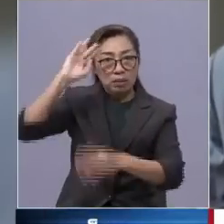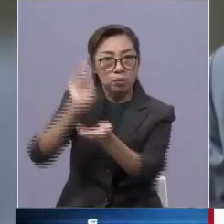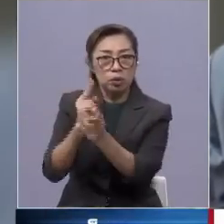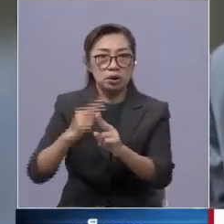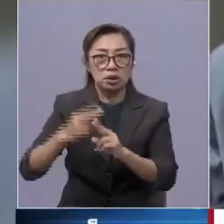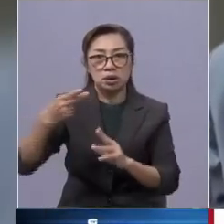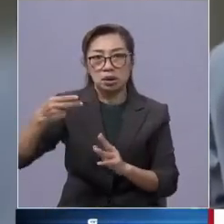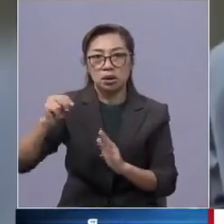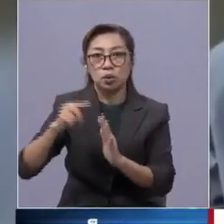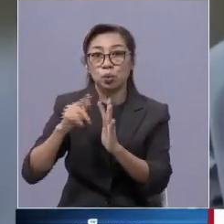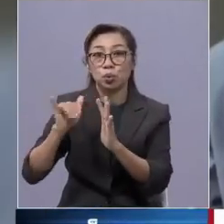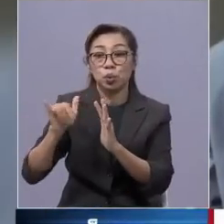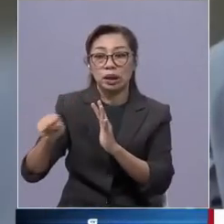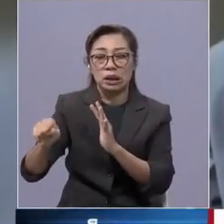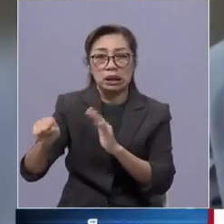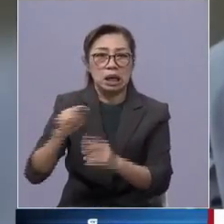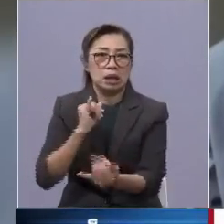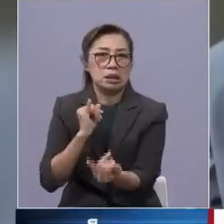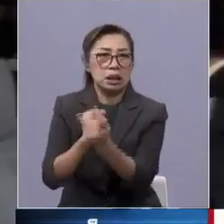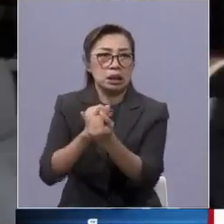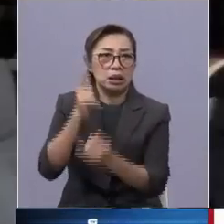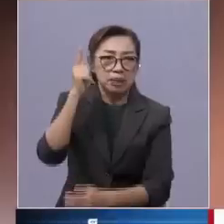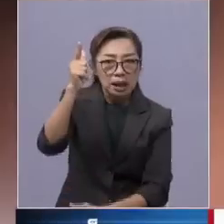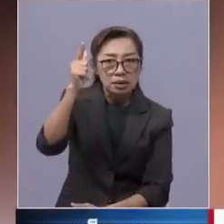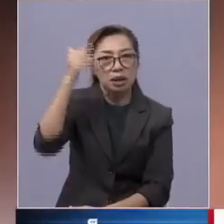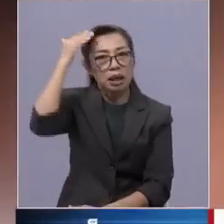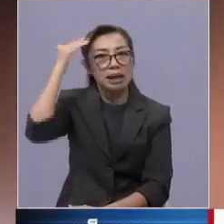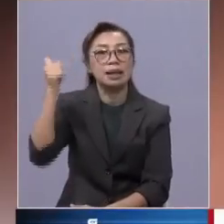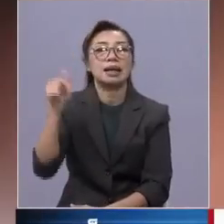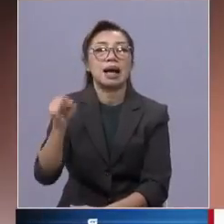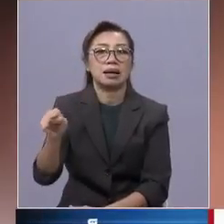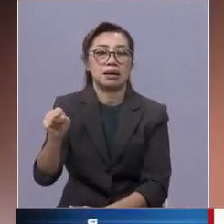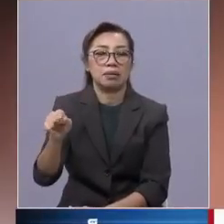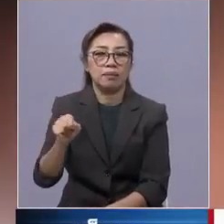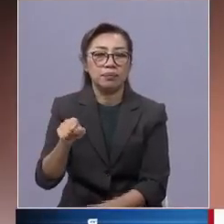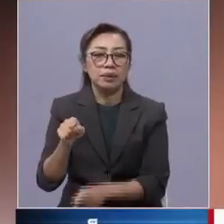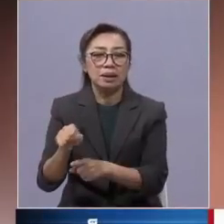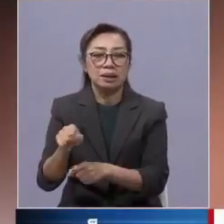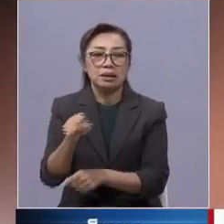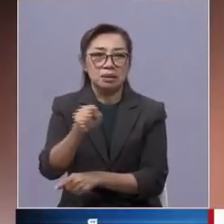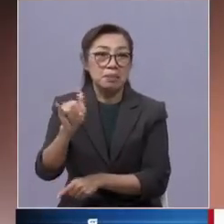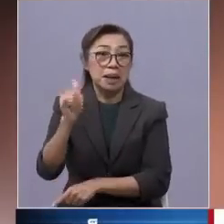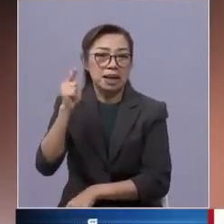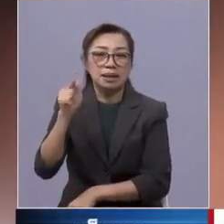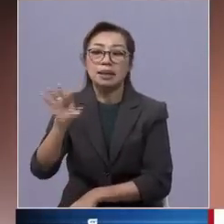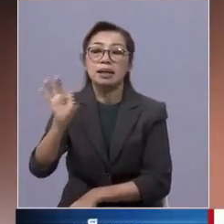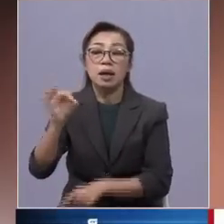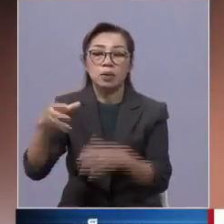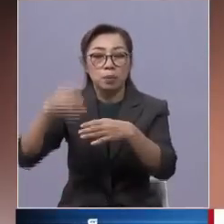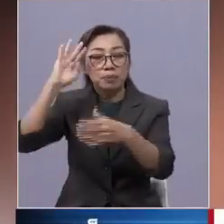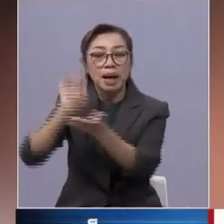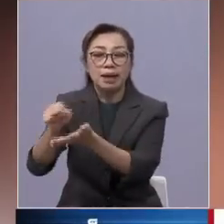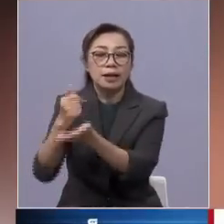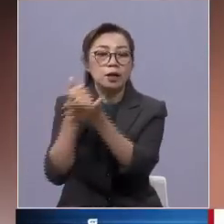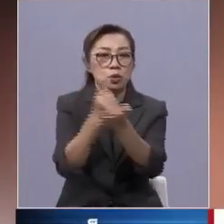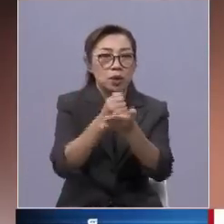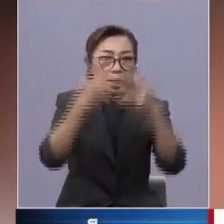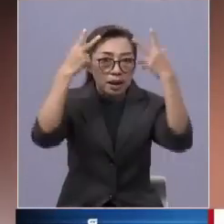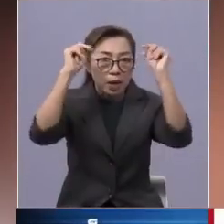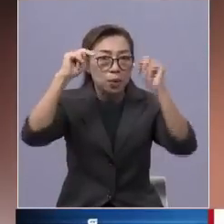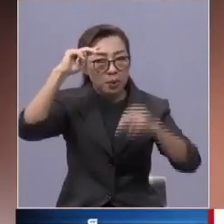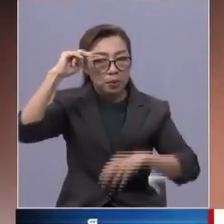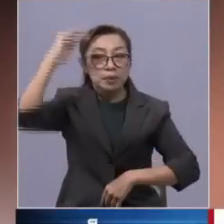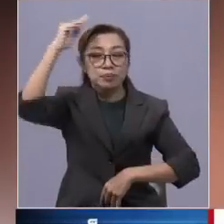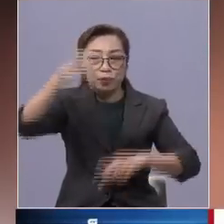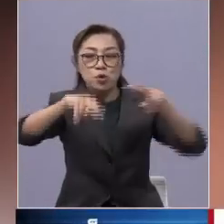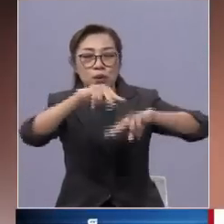คุณทักษิณและคุณยิ่งลักษณ์นะฮะแล้วน่าจะเป็นเหตุผลหนึ่งที่เลือกมาให้ดูแลความปลอดภัยของท่านนายกเศรษฐาด้วยสำหรับประวัติ